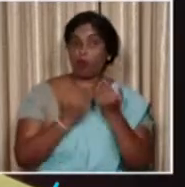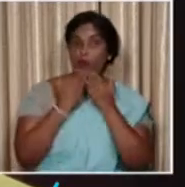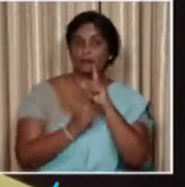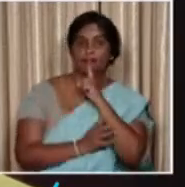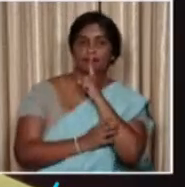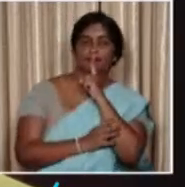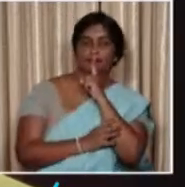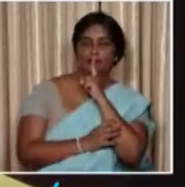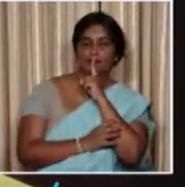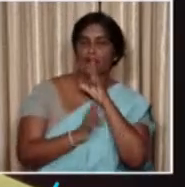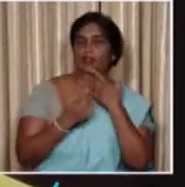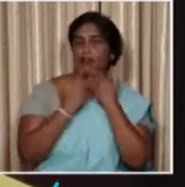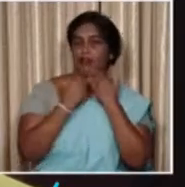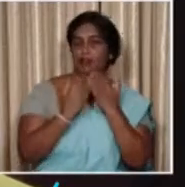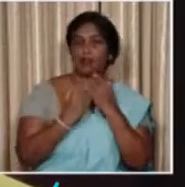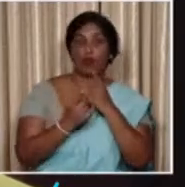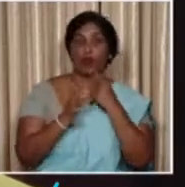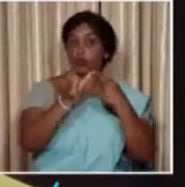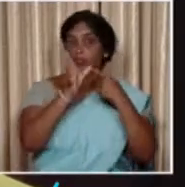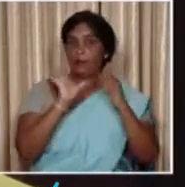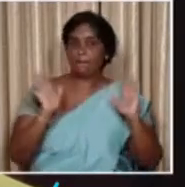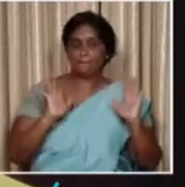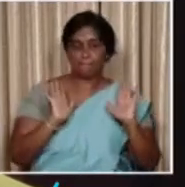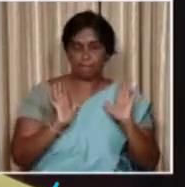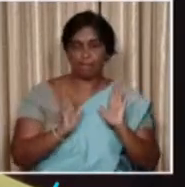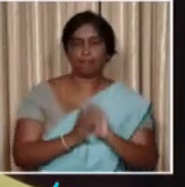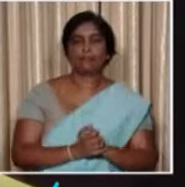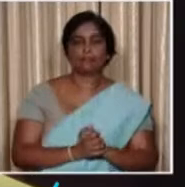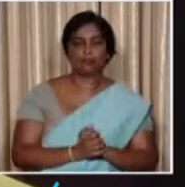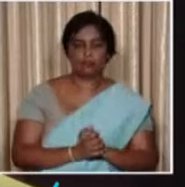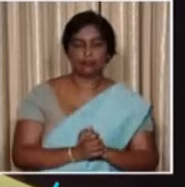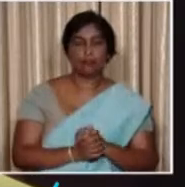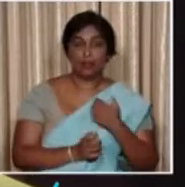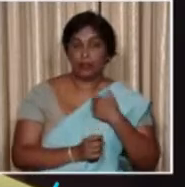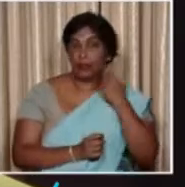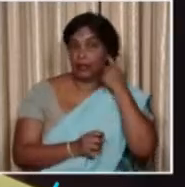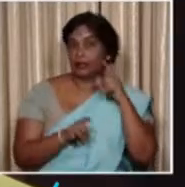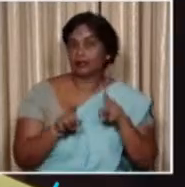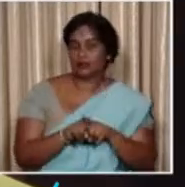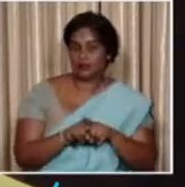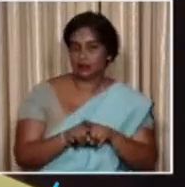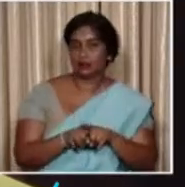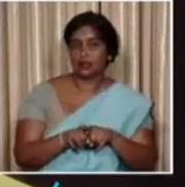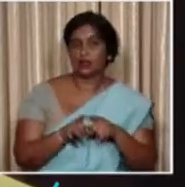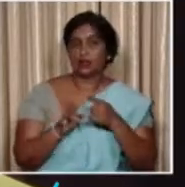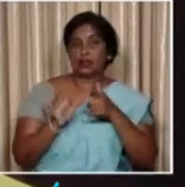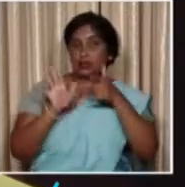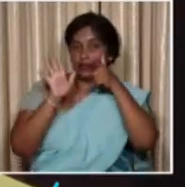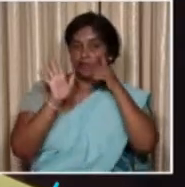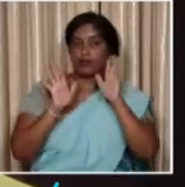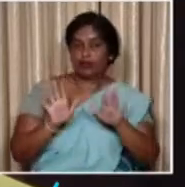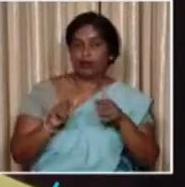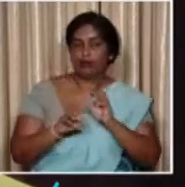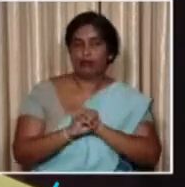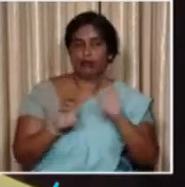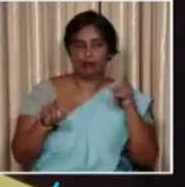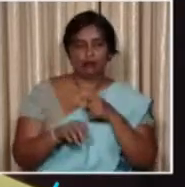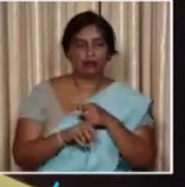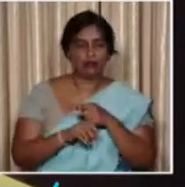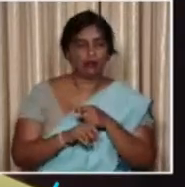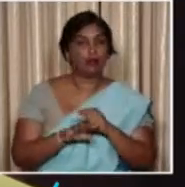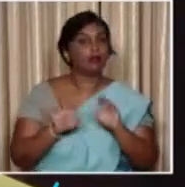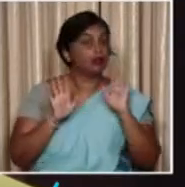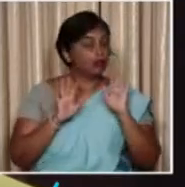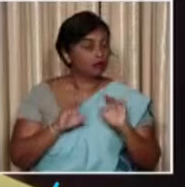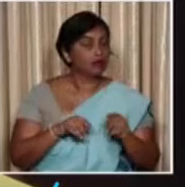දෙනවා උත්තර දෙන්න එපයි කියලා අපි හිතන විදිහට ඒ දැක්කේ රූප රාමුව විතරයි දැන් එළියට අවිලා තියෙන්නේ